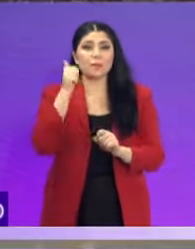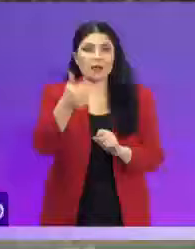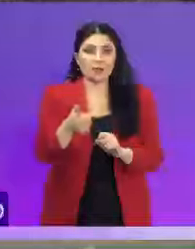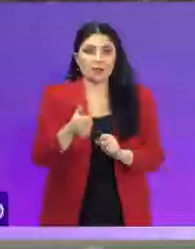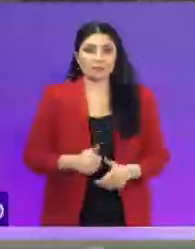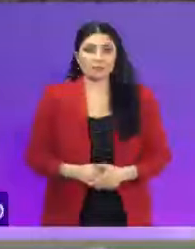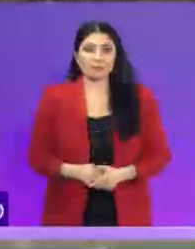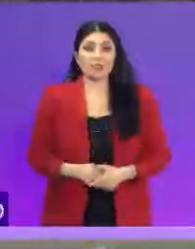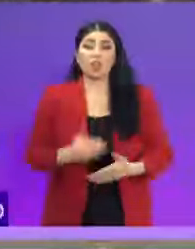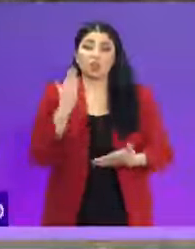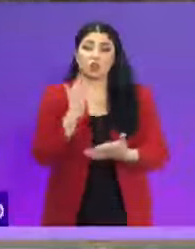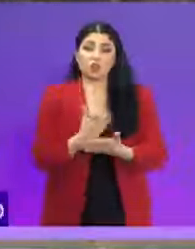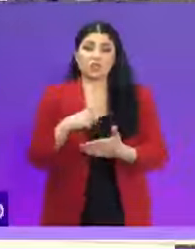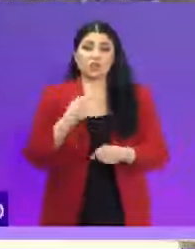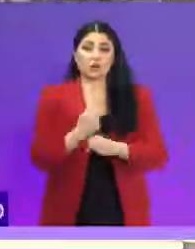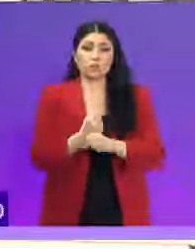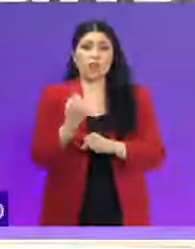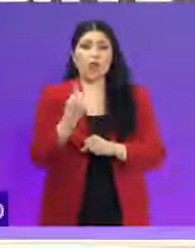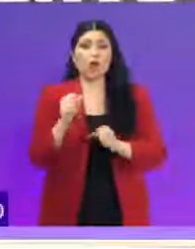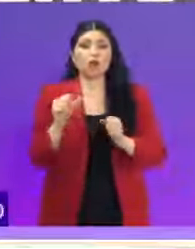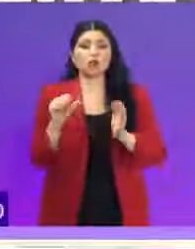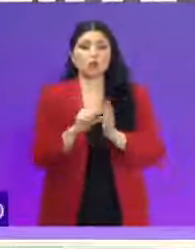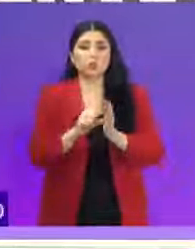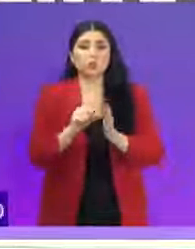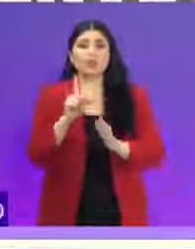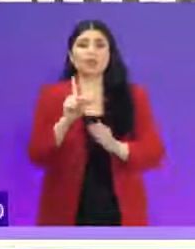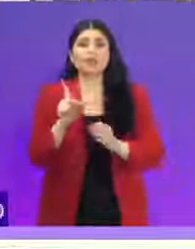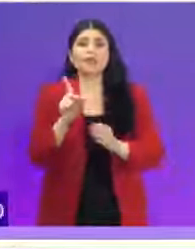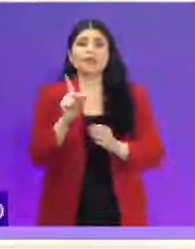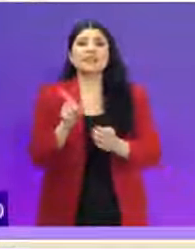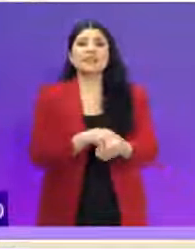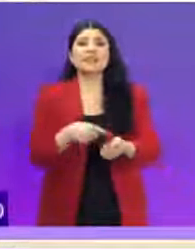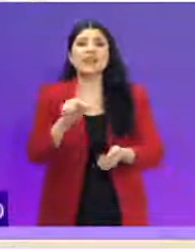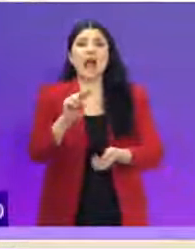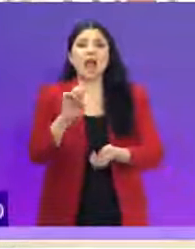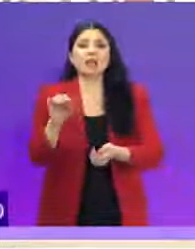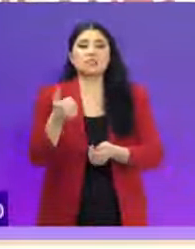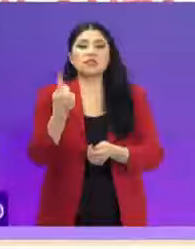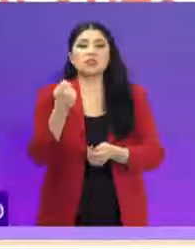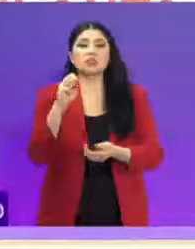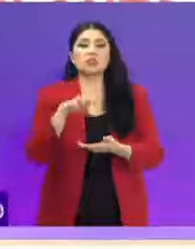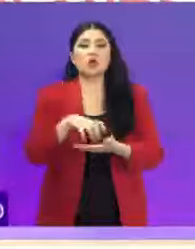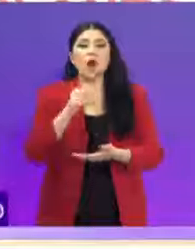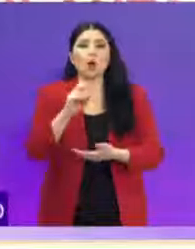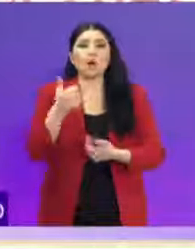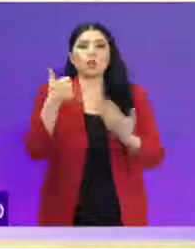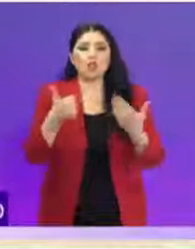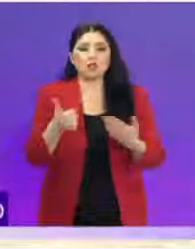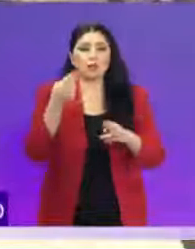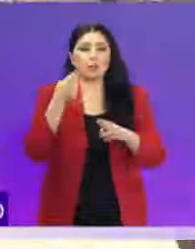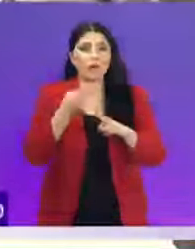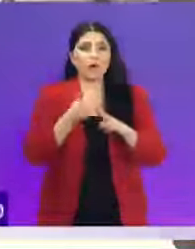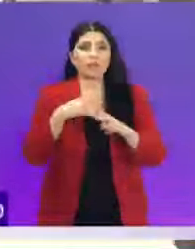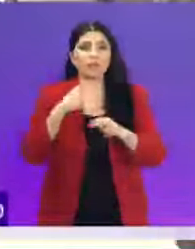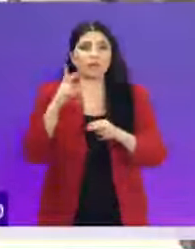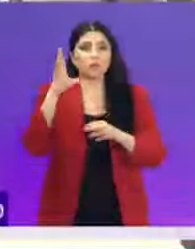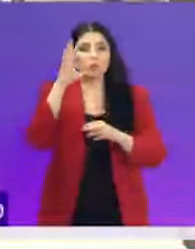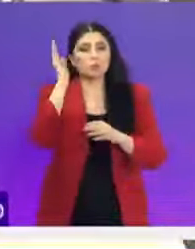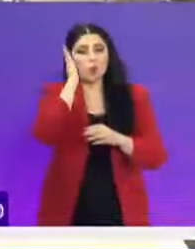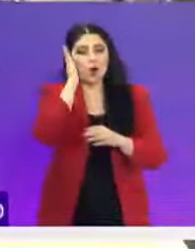luat decizia ca la centru de dializă de la Roman 6 pacienți să fie cazați peste noapte în clinică pentru a nu